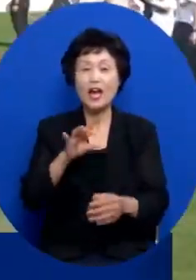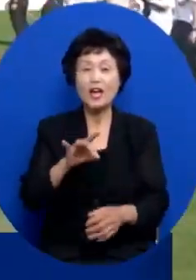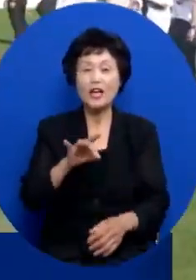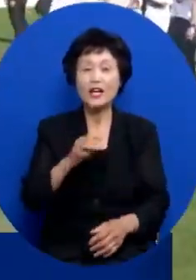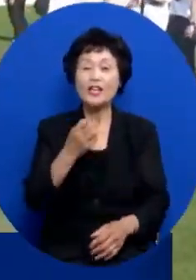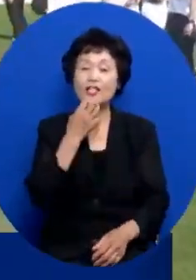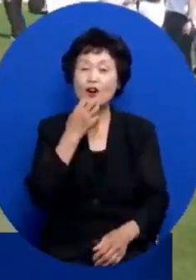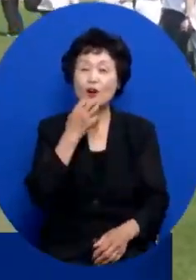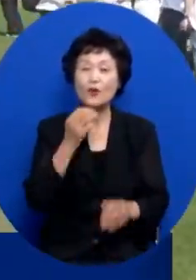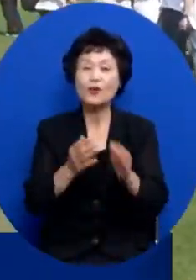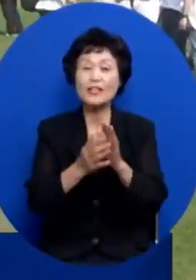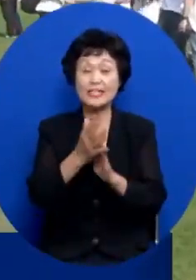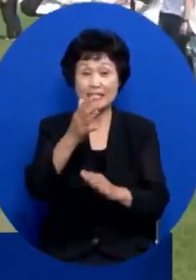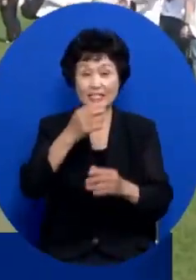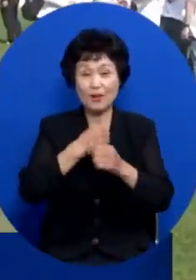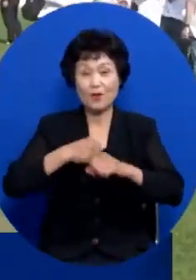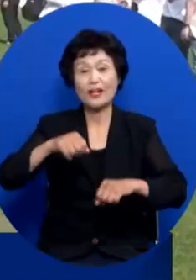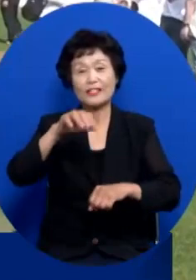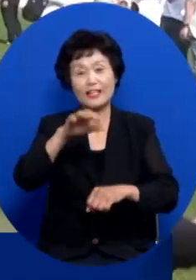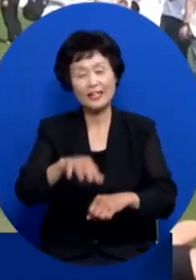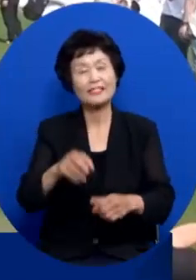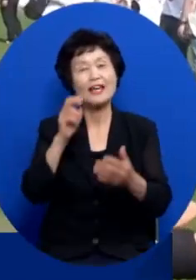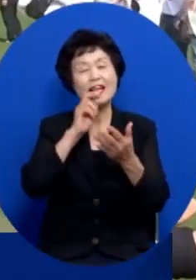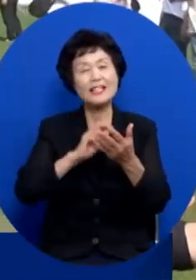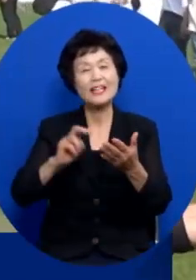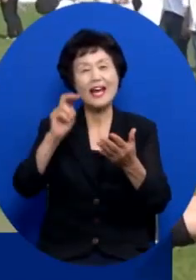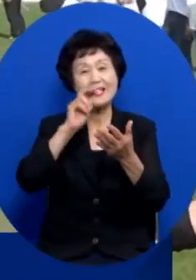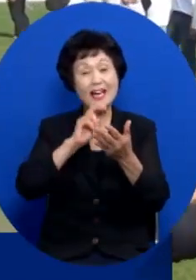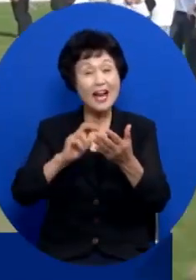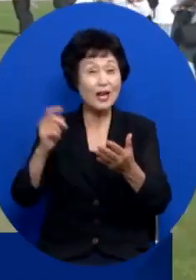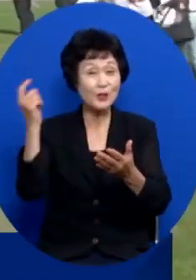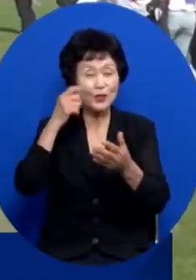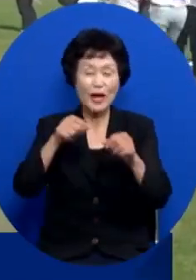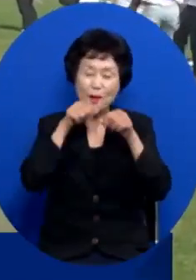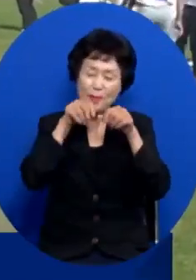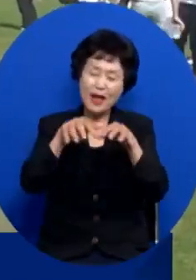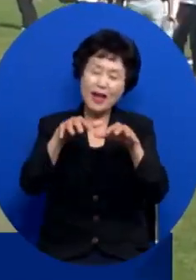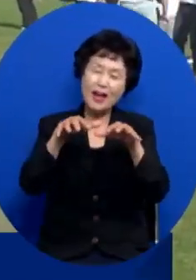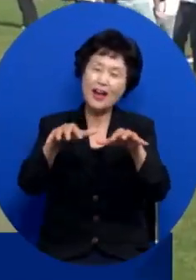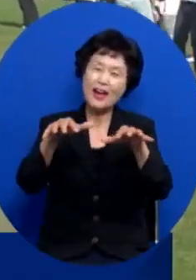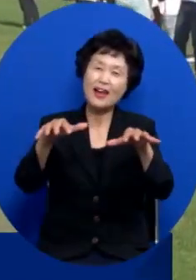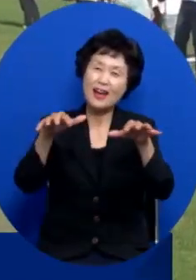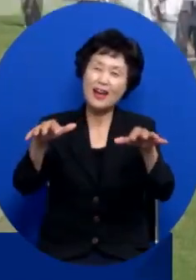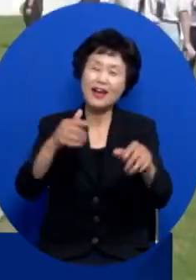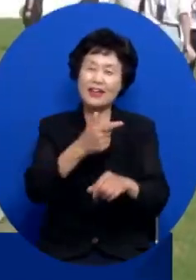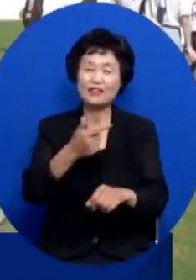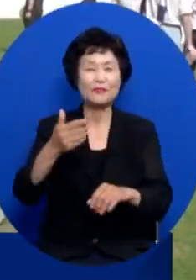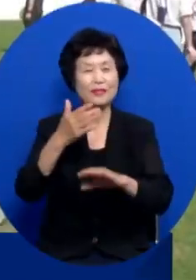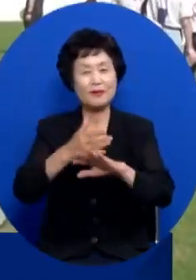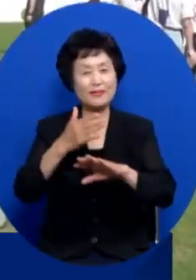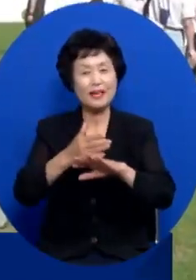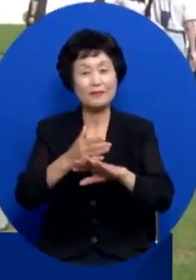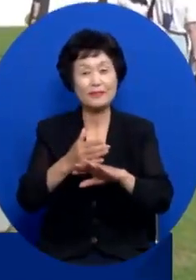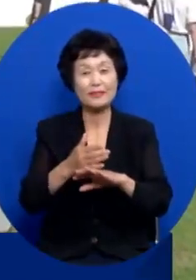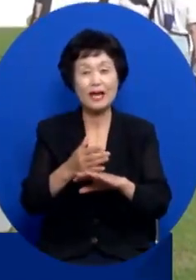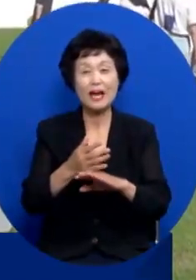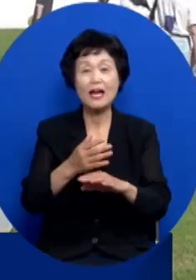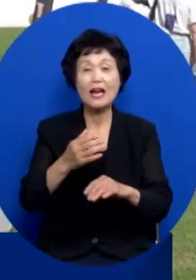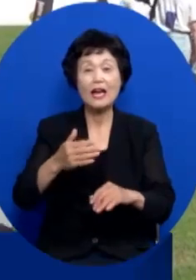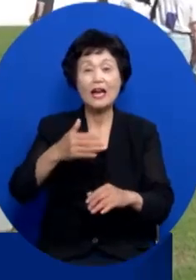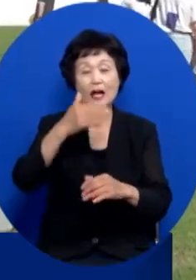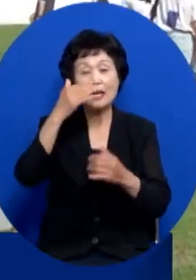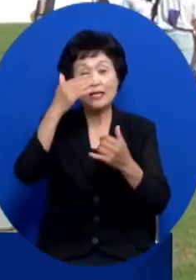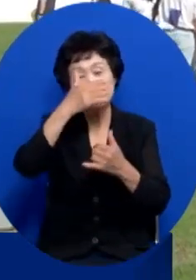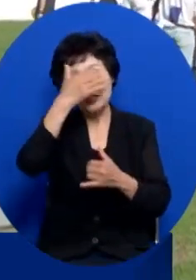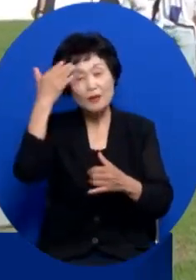이 광장에서 우선은 찬양이 울려 퍼진다는 것 자체가 굉장히 감사한 일이라고 생각을 하고요. 또 많은 젊은 세대들이